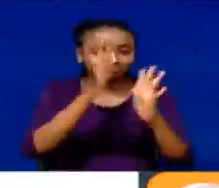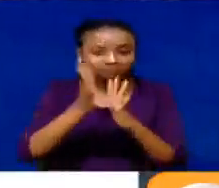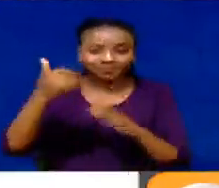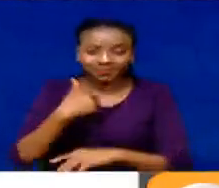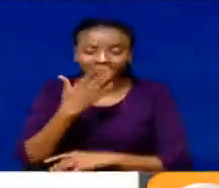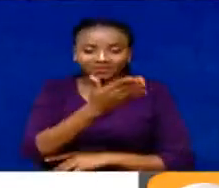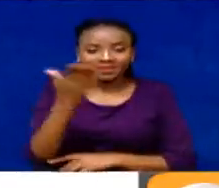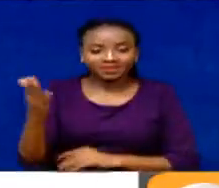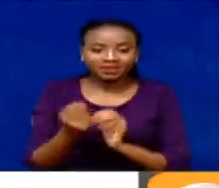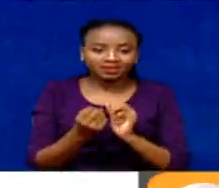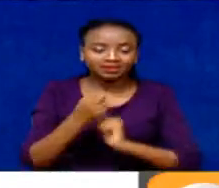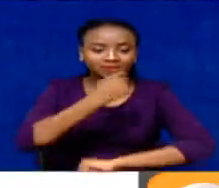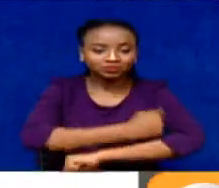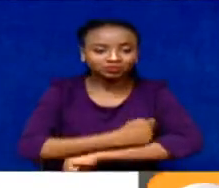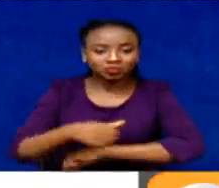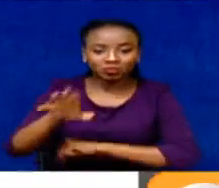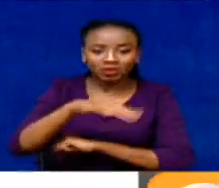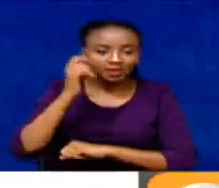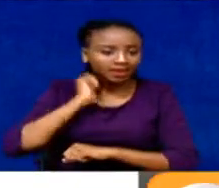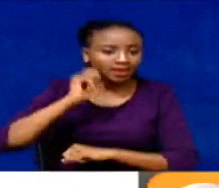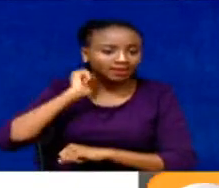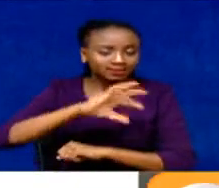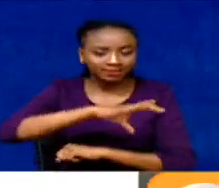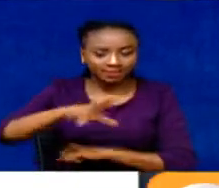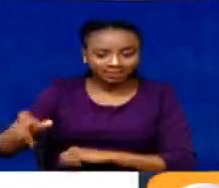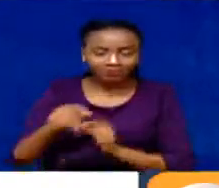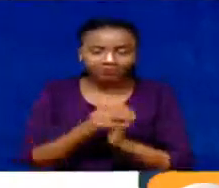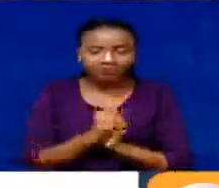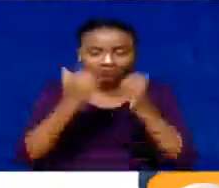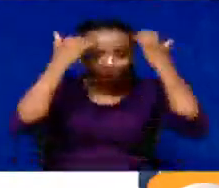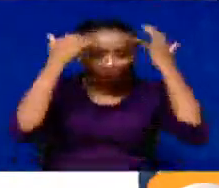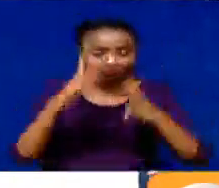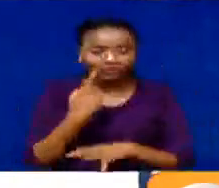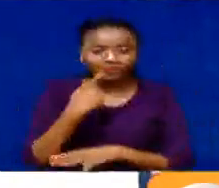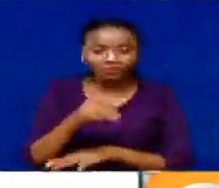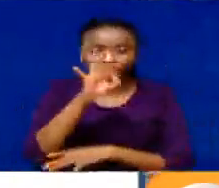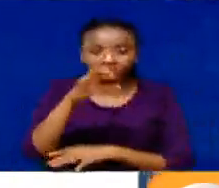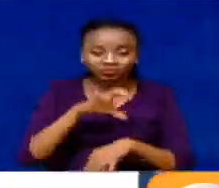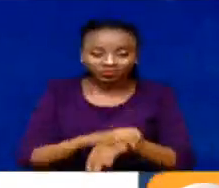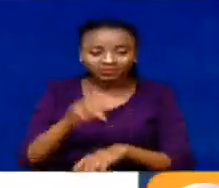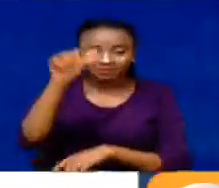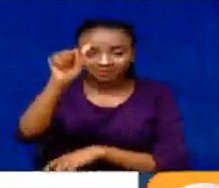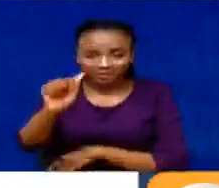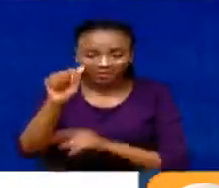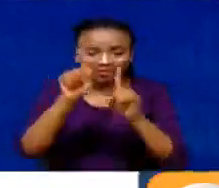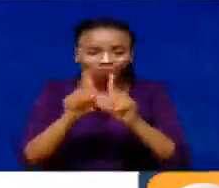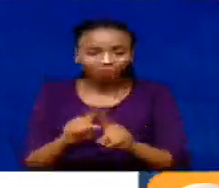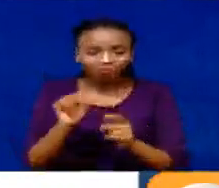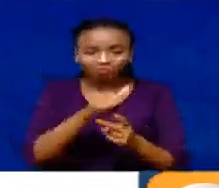wavulana ya Kapsabet, kaunti ya Nandi. Wanafunzi 103 walipata alama ya A, huku